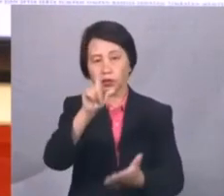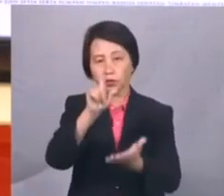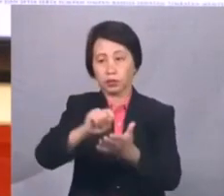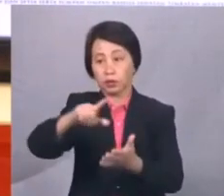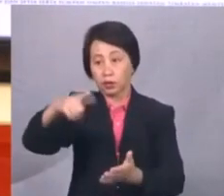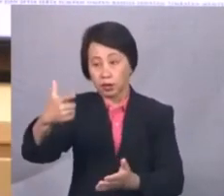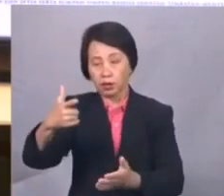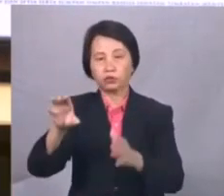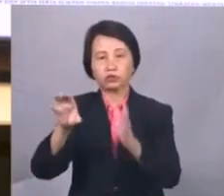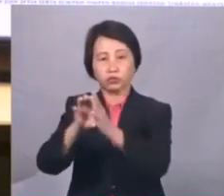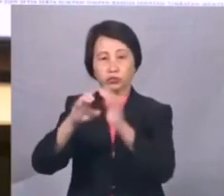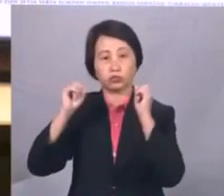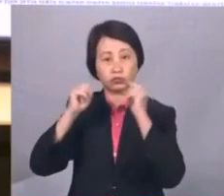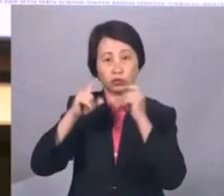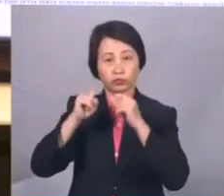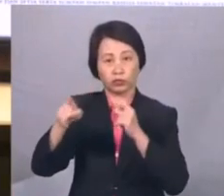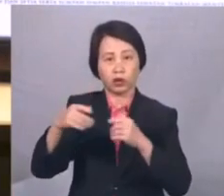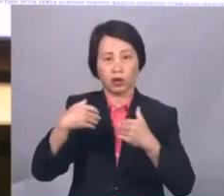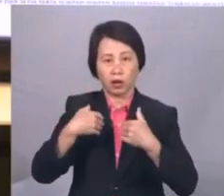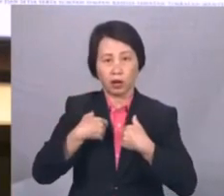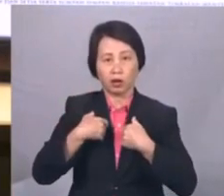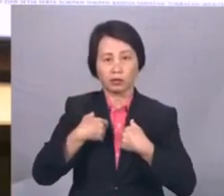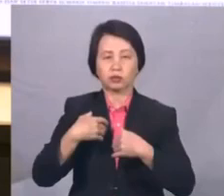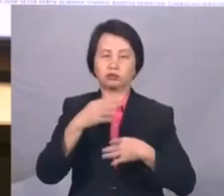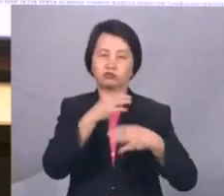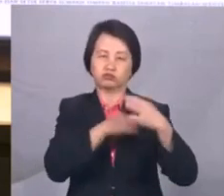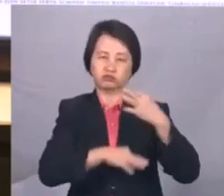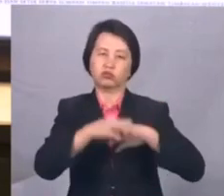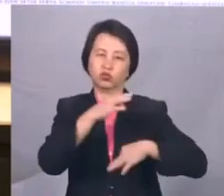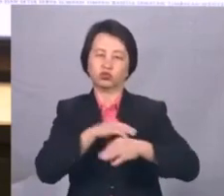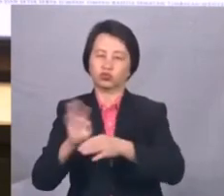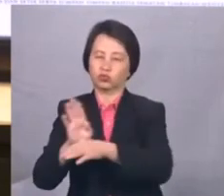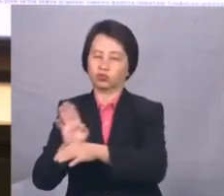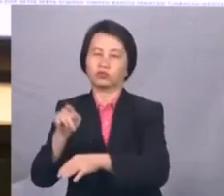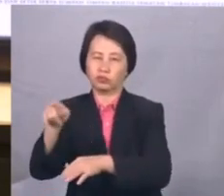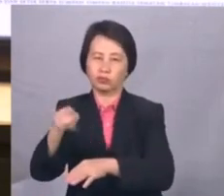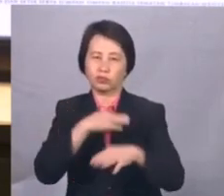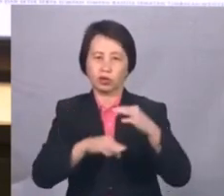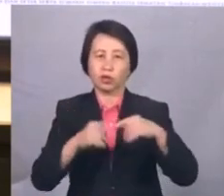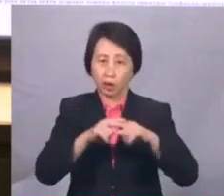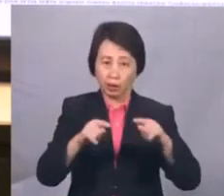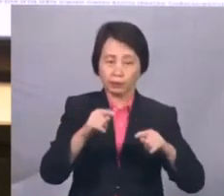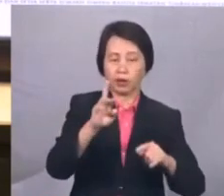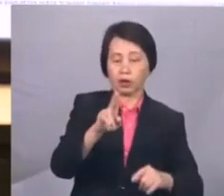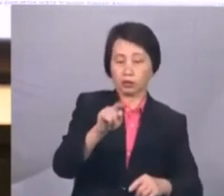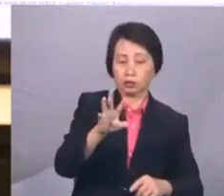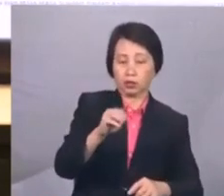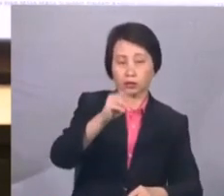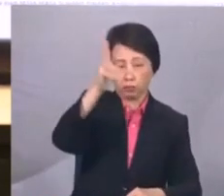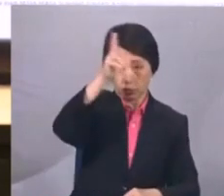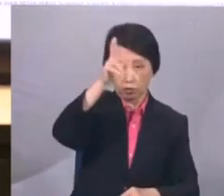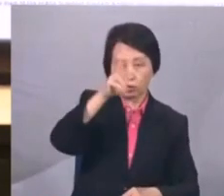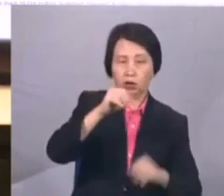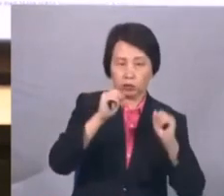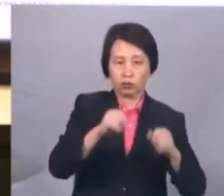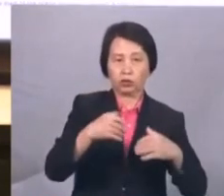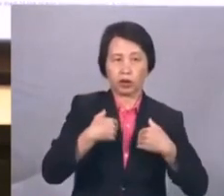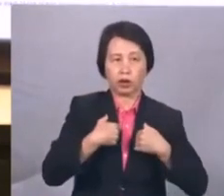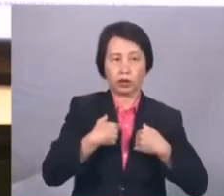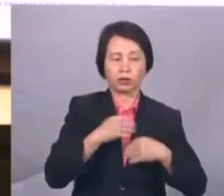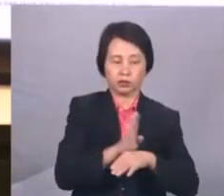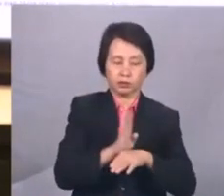lain terutamanya swasta dan makanya ada bersifat komersial tetapi kita memainkan peranan kita juga boleh ada